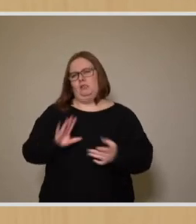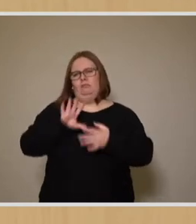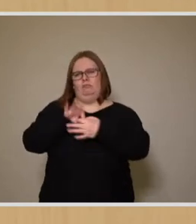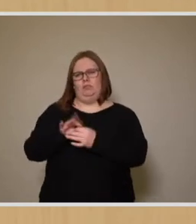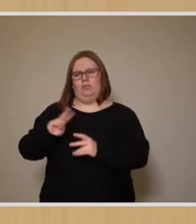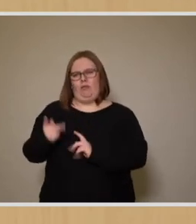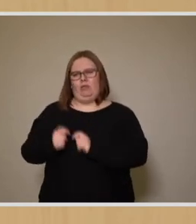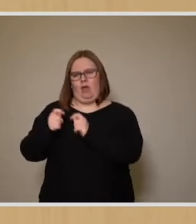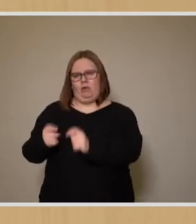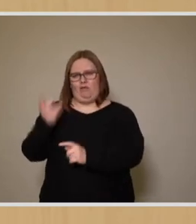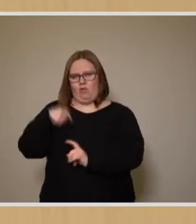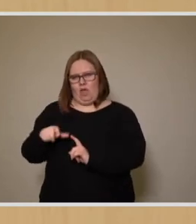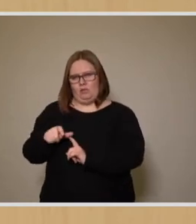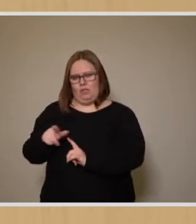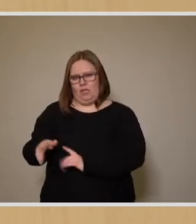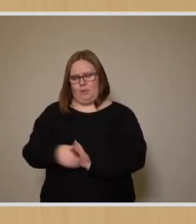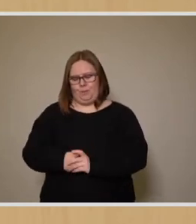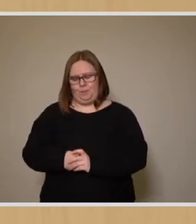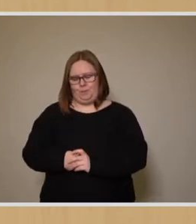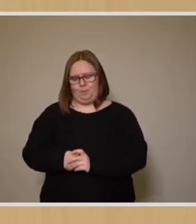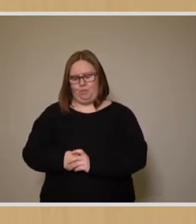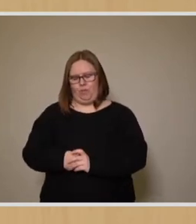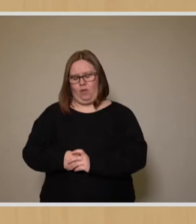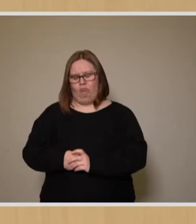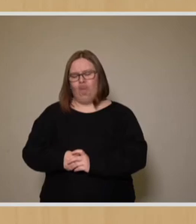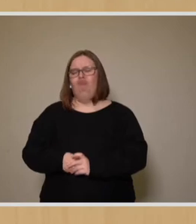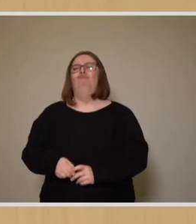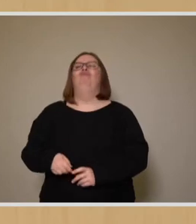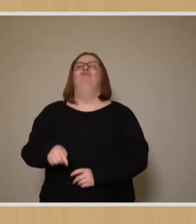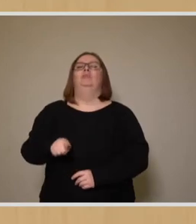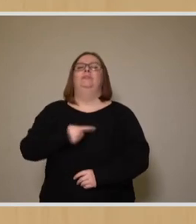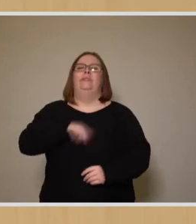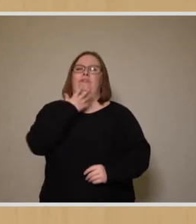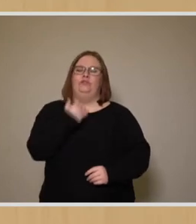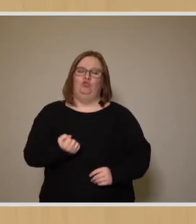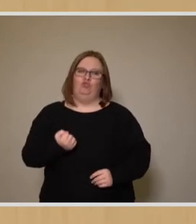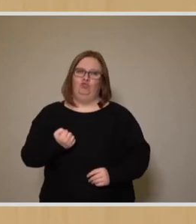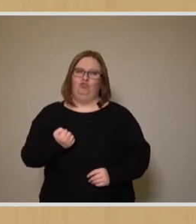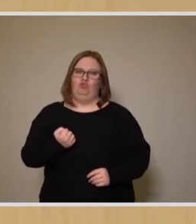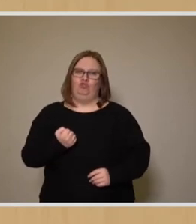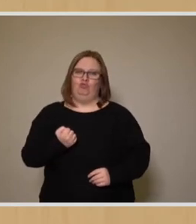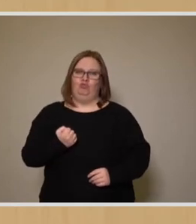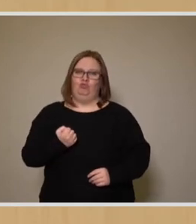Antrag einbringen. Wir möchten,